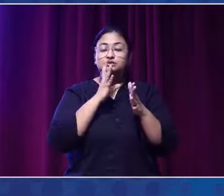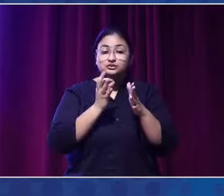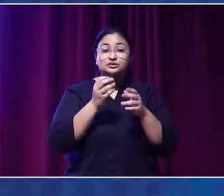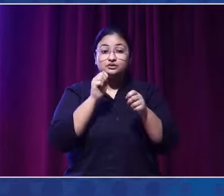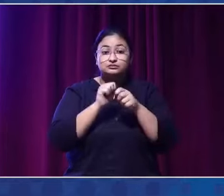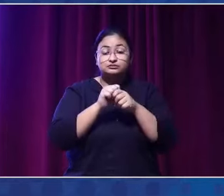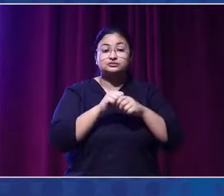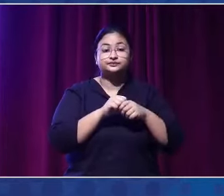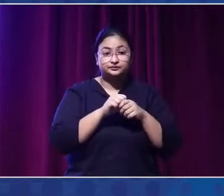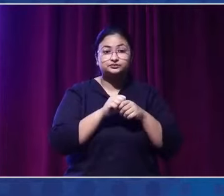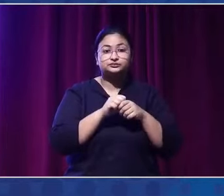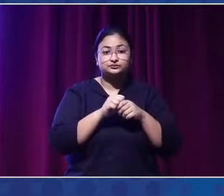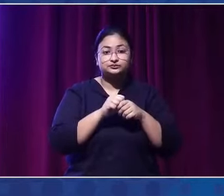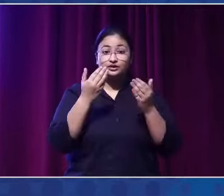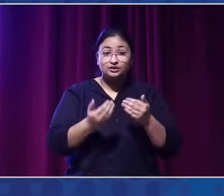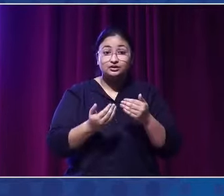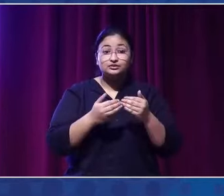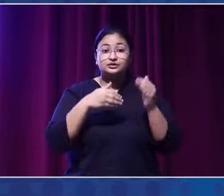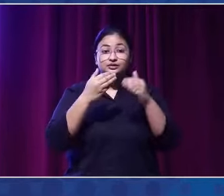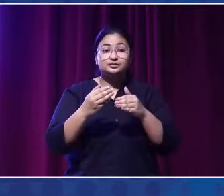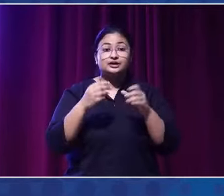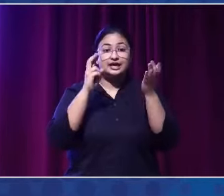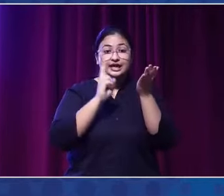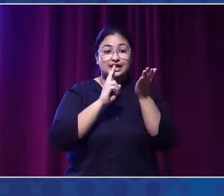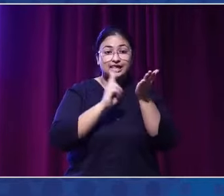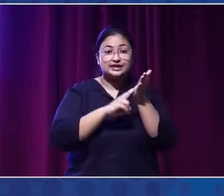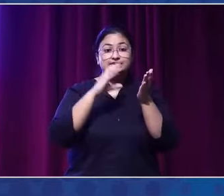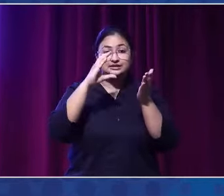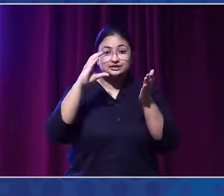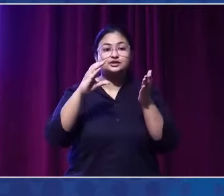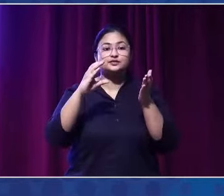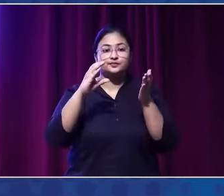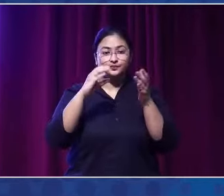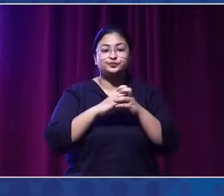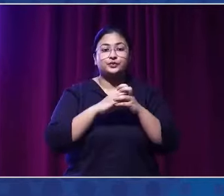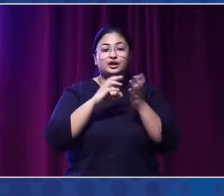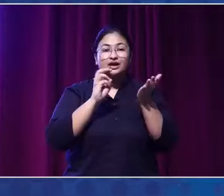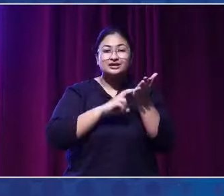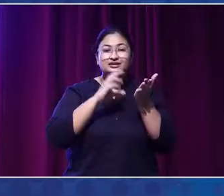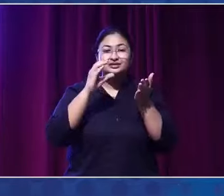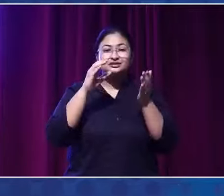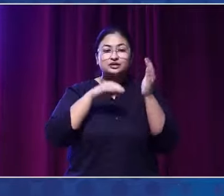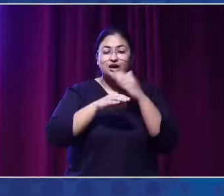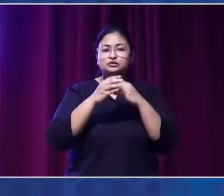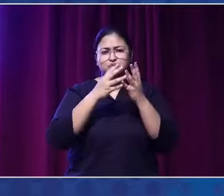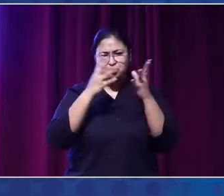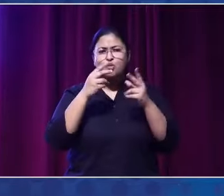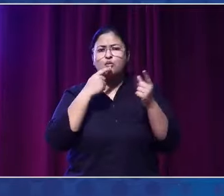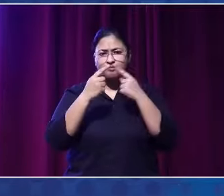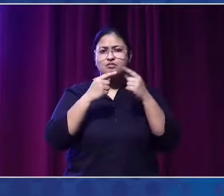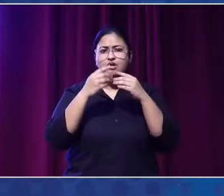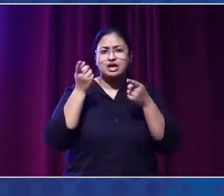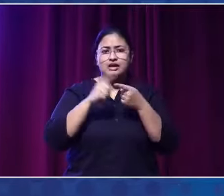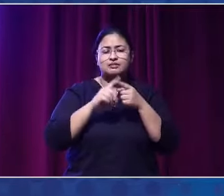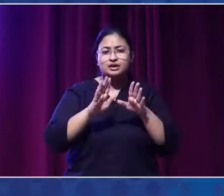अभी नेक्स्ट एमसीसी वायलेशंस की बात करते हैं. इसके बारे में भी काफी बातें हुई. हमने